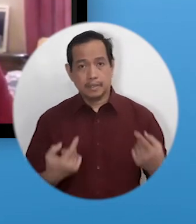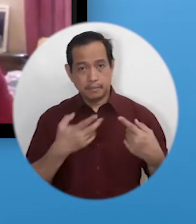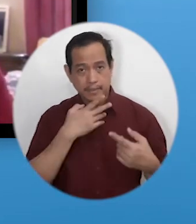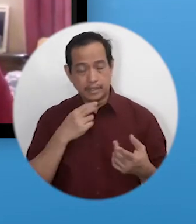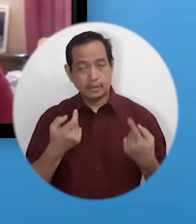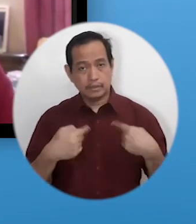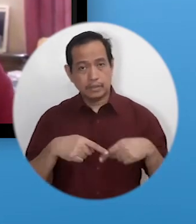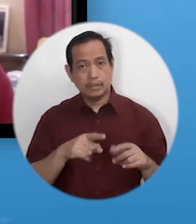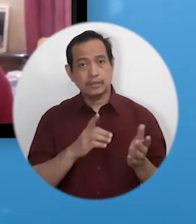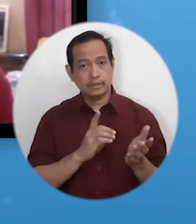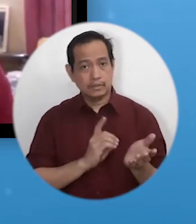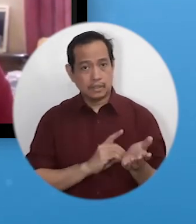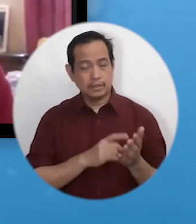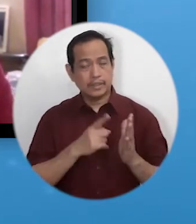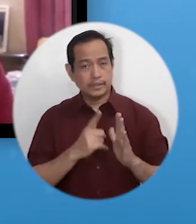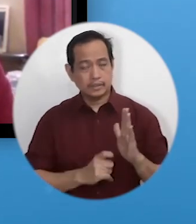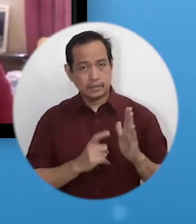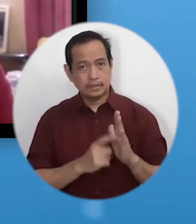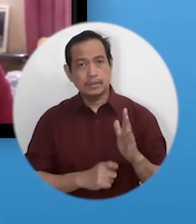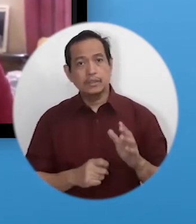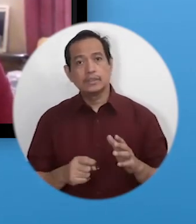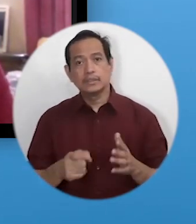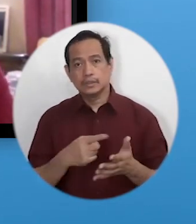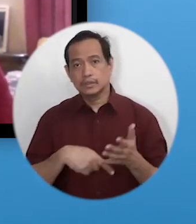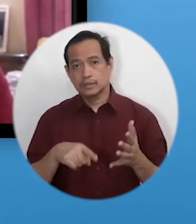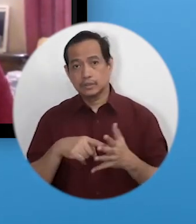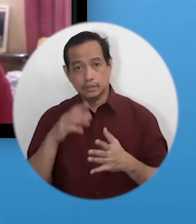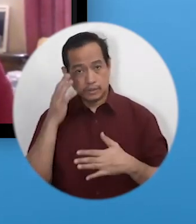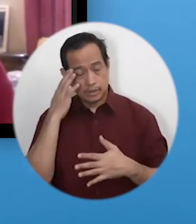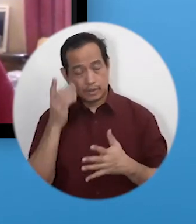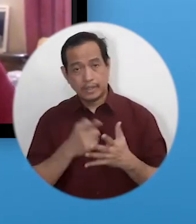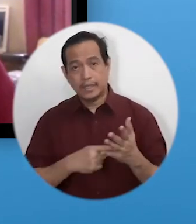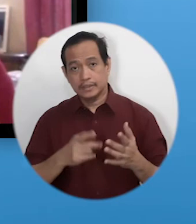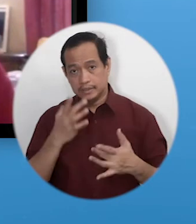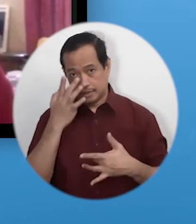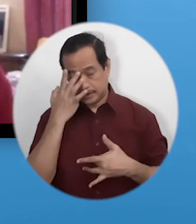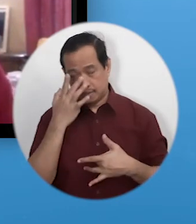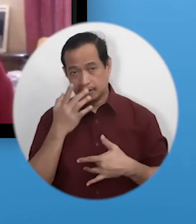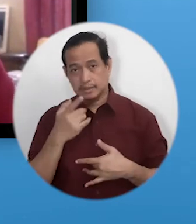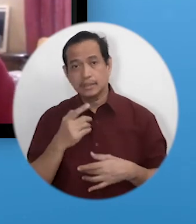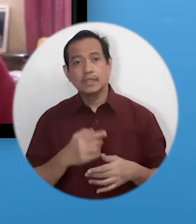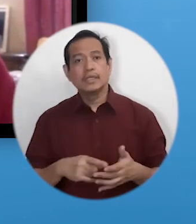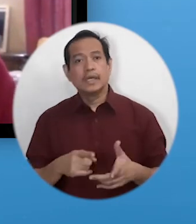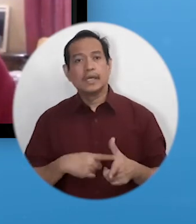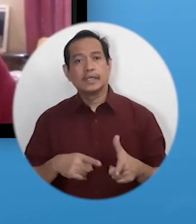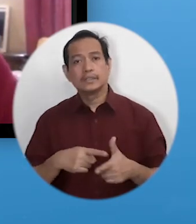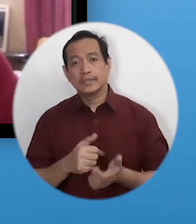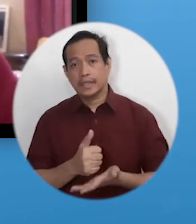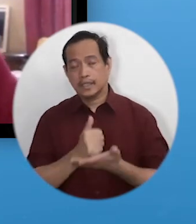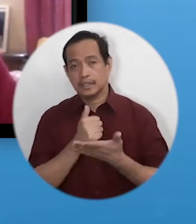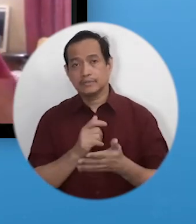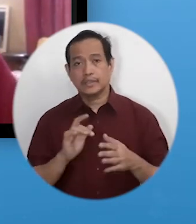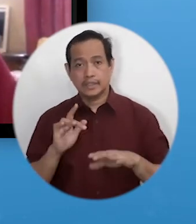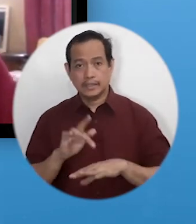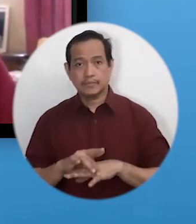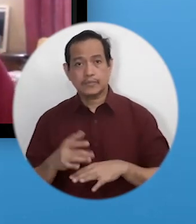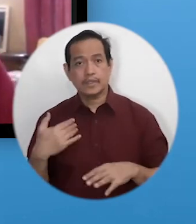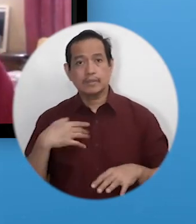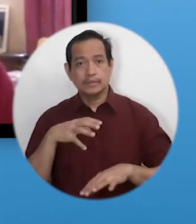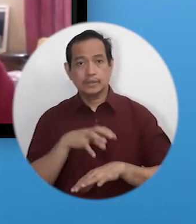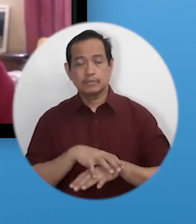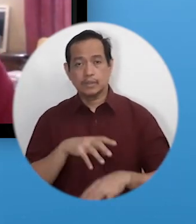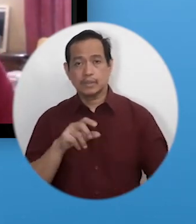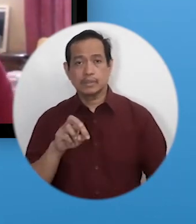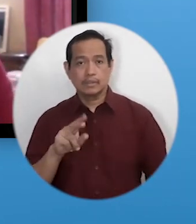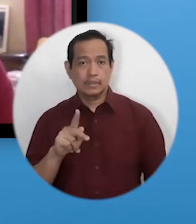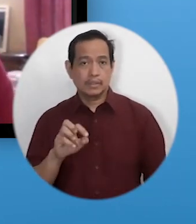bahala. Magpakonsulta kaagad sa doktor para ma-work up at maagapan ng maaga. So meron tayong mga